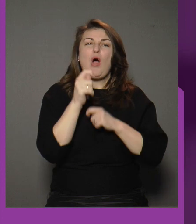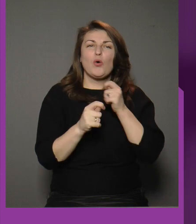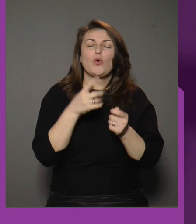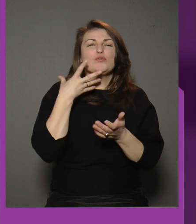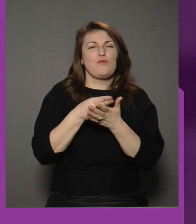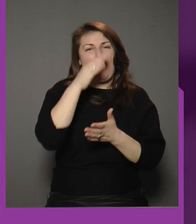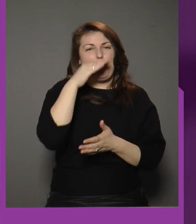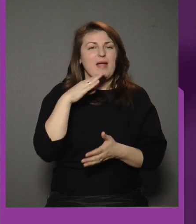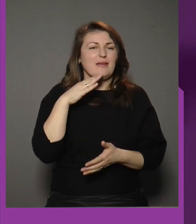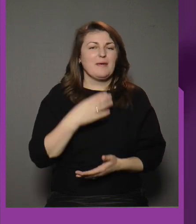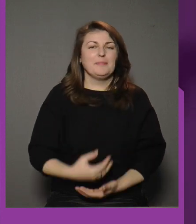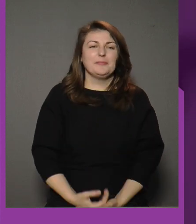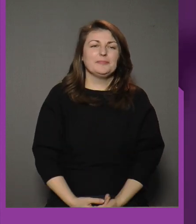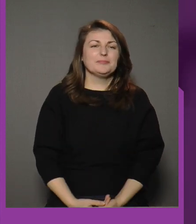батька?